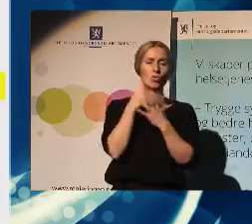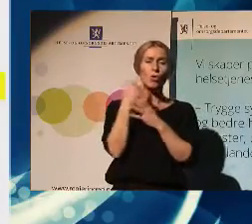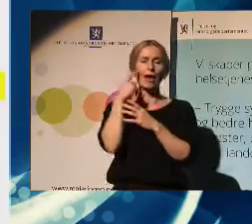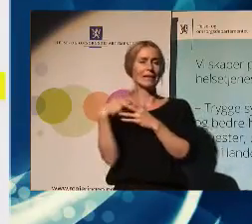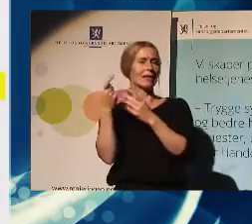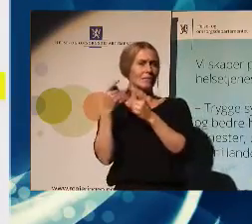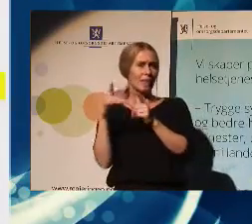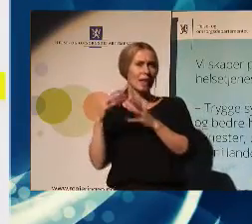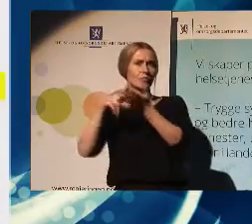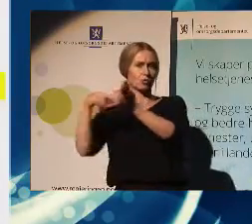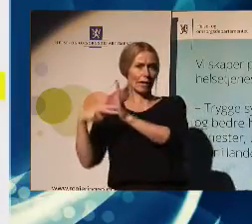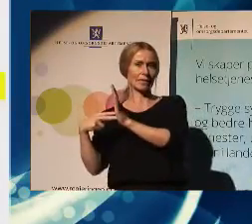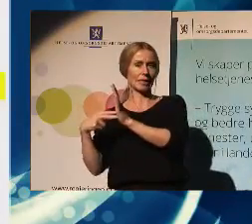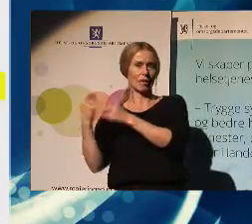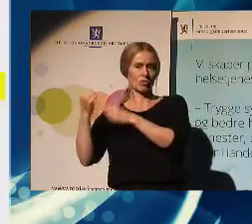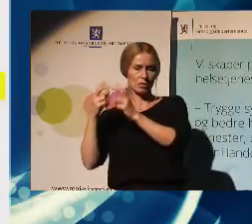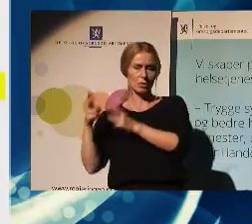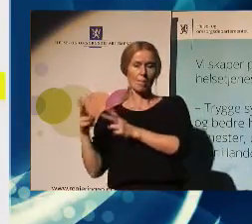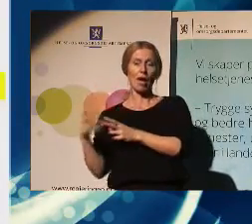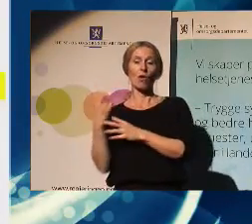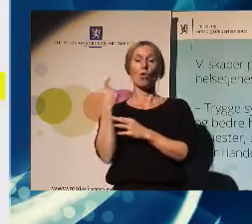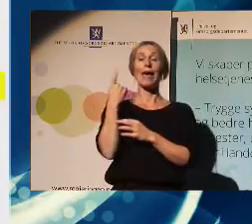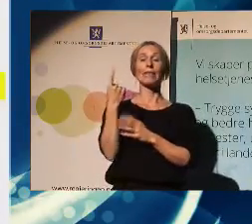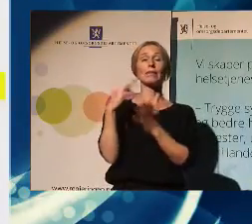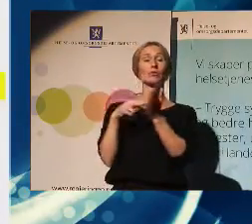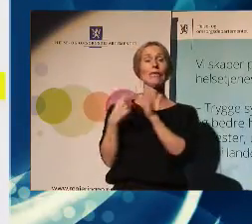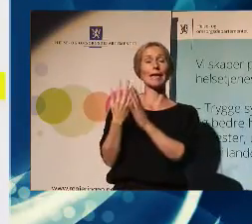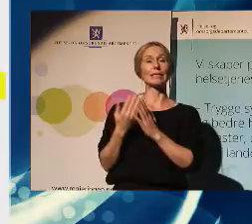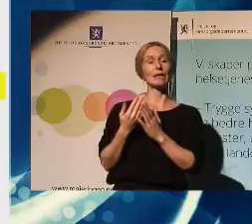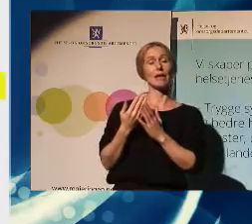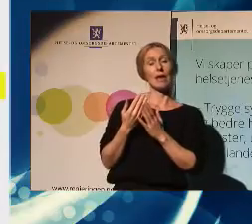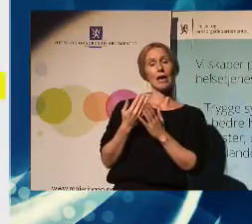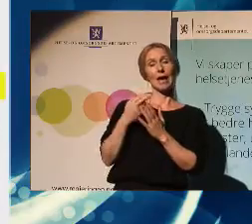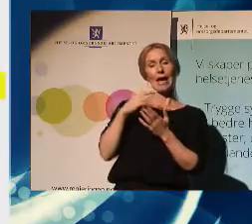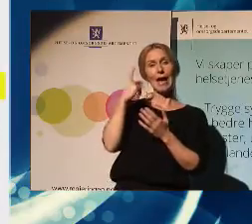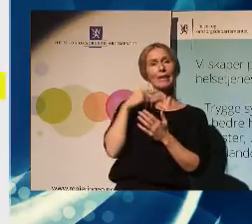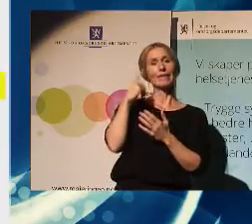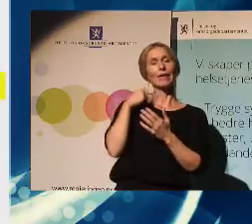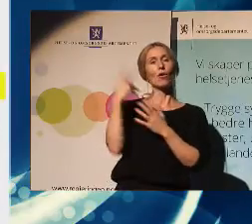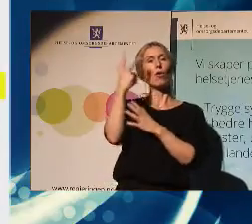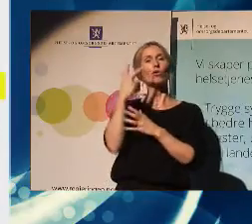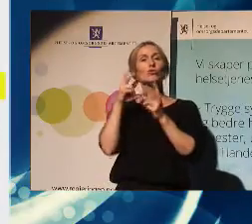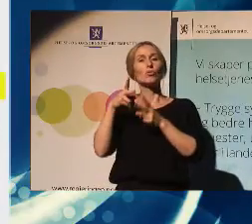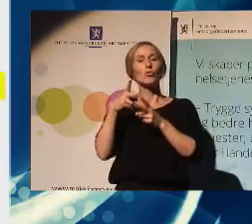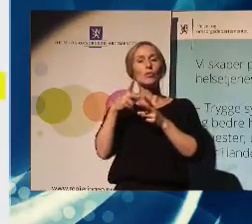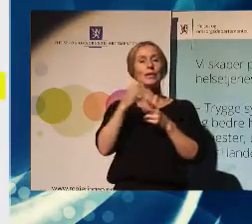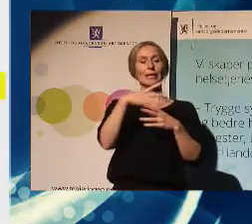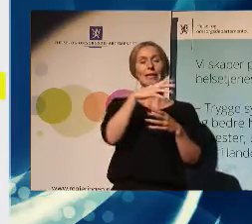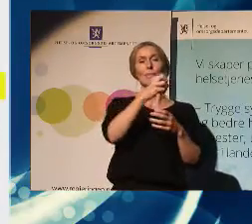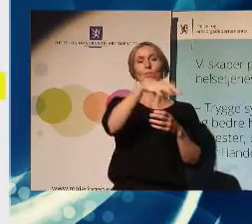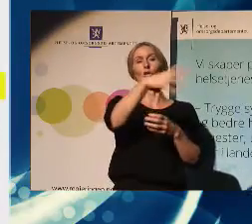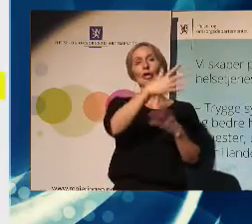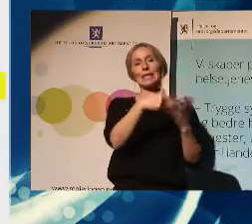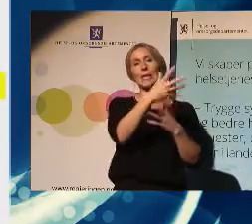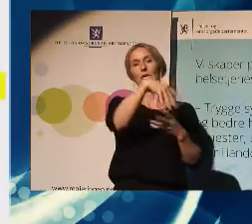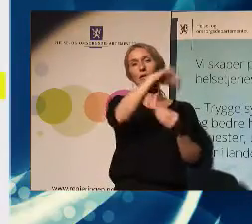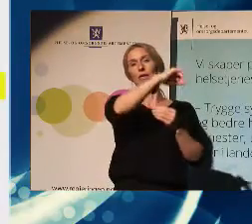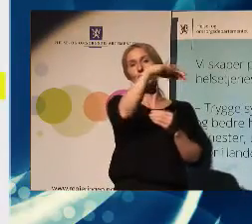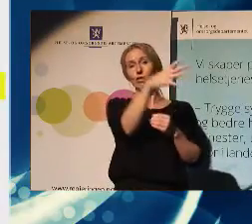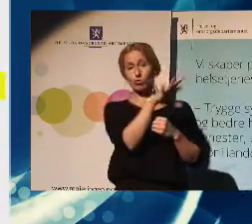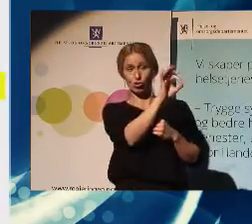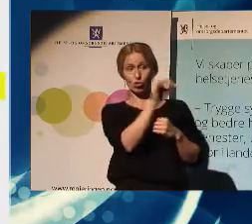eldre. Og et av prosjektene, eldre og rusbruk, som har vært utført i bydel St. Hanshaugen i Oslo, viser at det